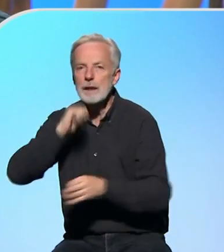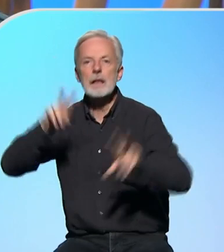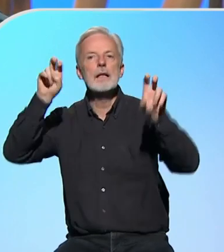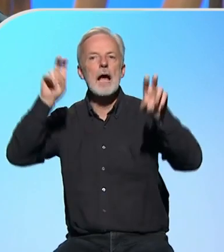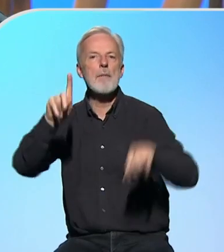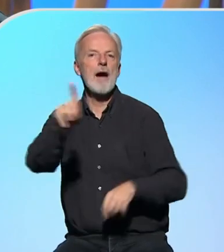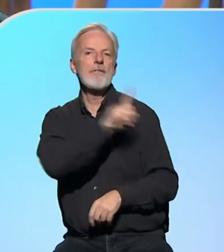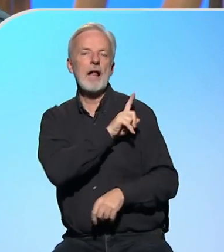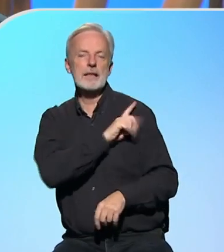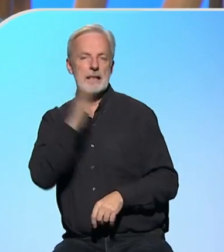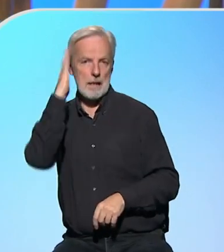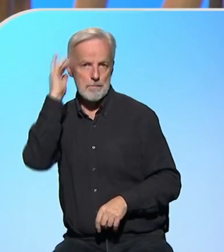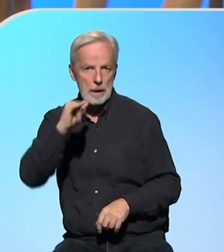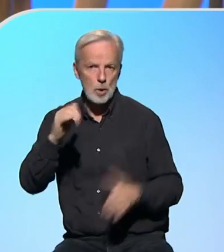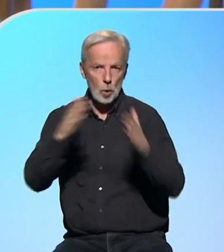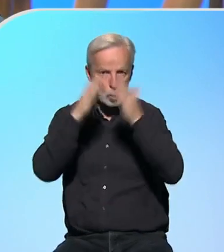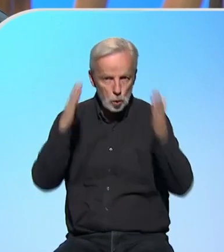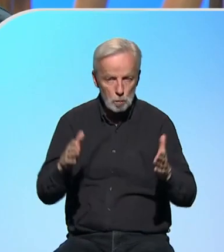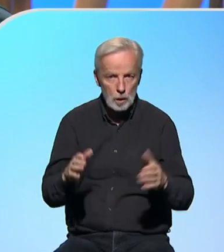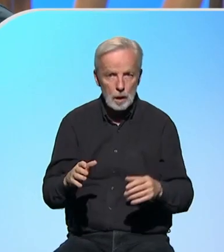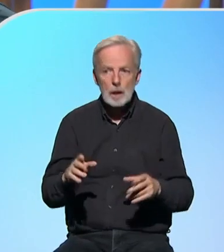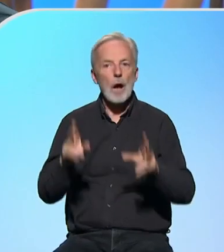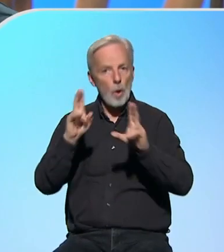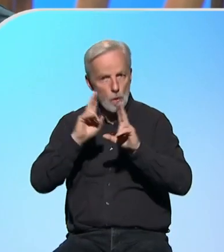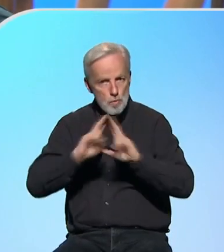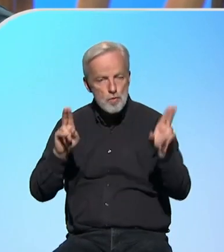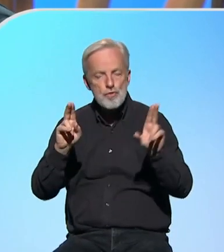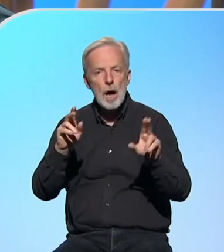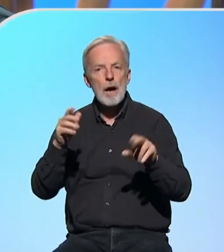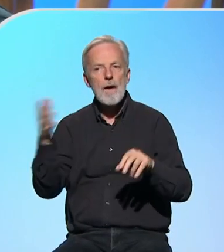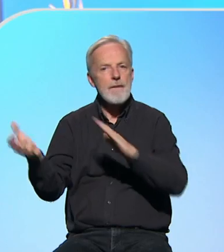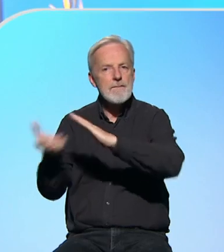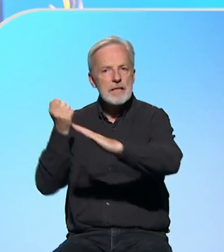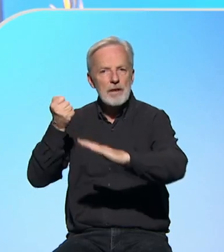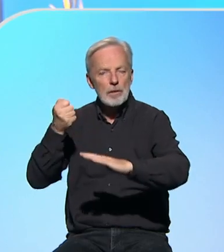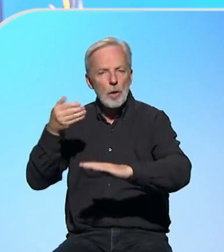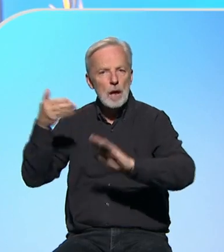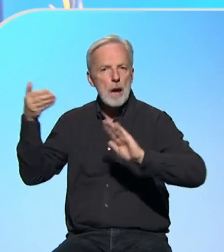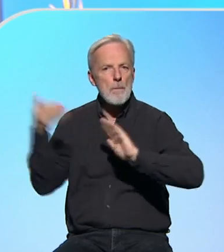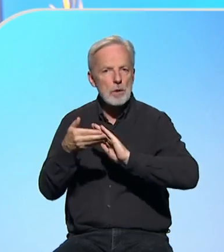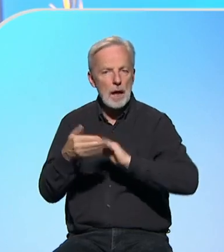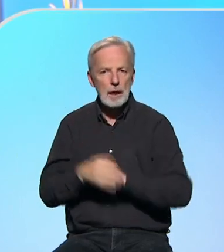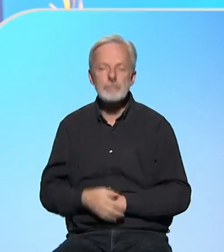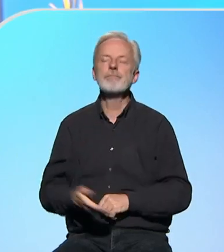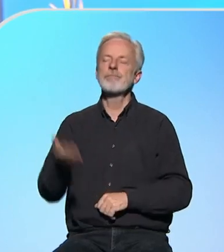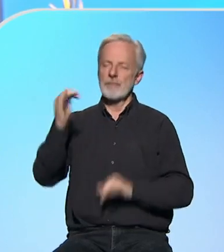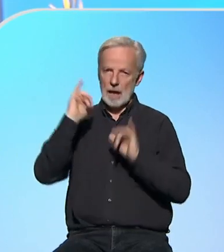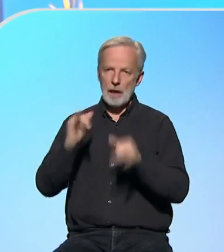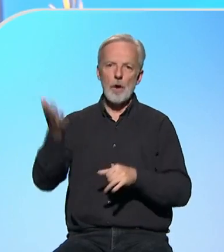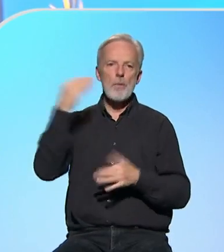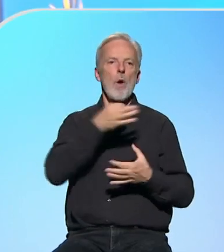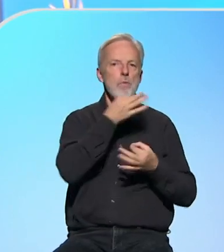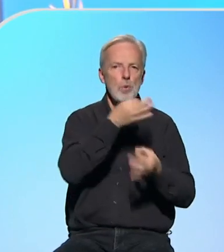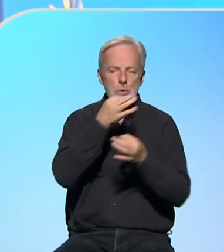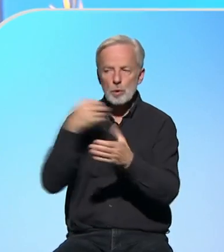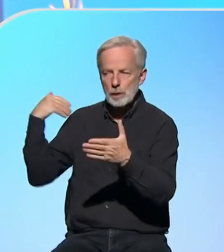lidé ochotní a vlastně jestli vůbec můžou si brát hypotéky. Mm-hmm. A tady ten průzkum probíhal v posledních